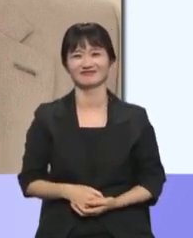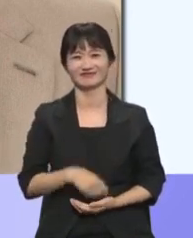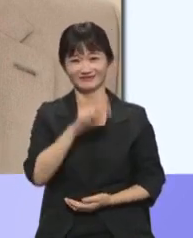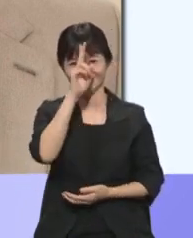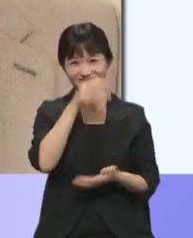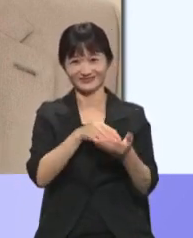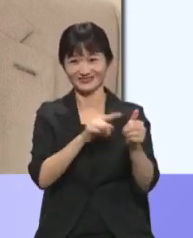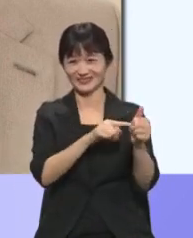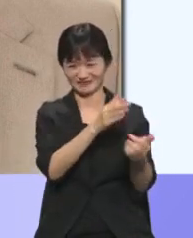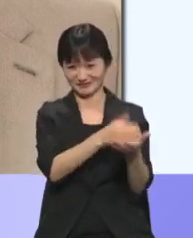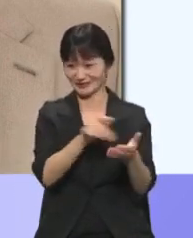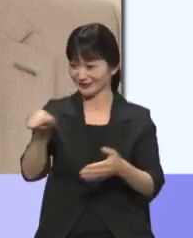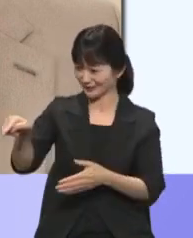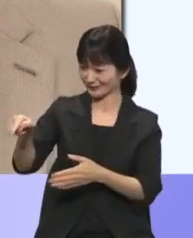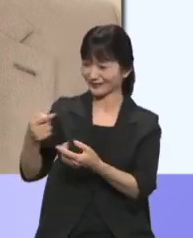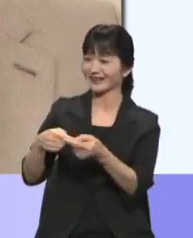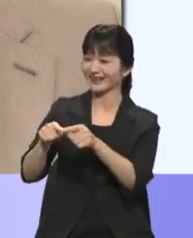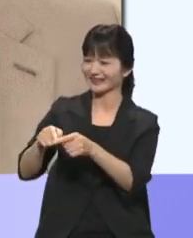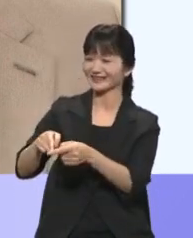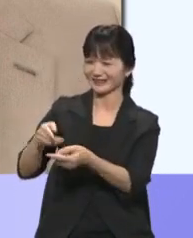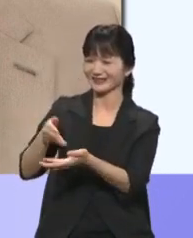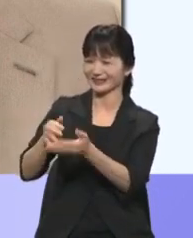주세요 바꿔주세요